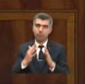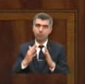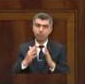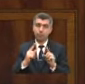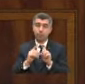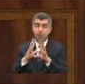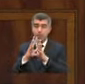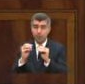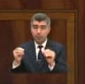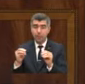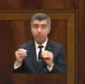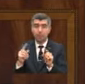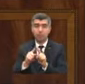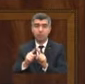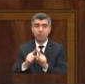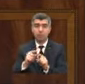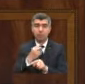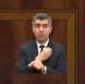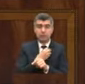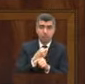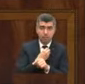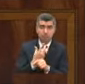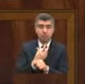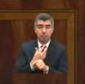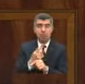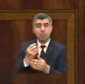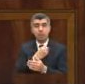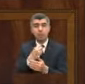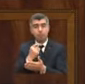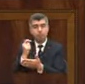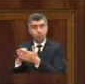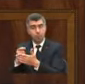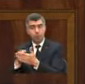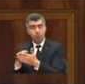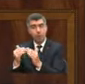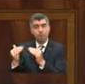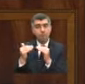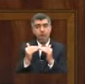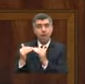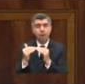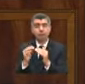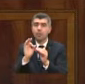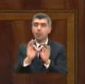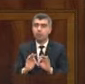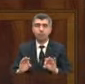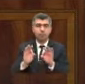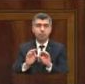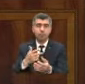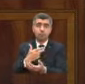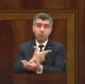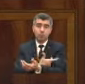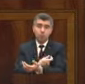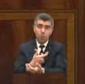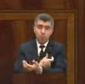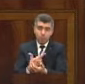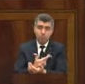غياب التنسيق ما بين المتدخلين قطاع عام وقطاع خاص، يعني خصوصا مختبرات التحاليل الطبية ومراكز الفحص